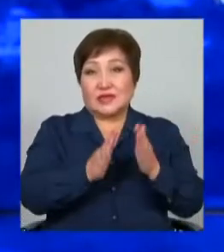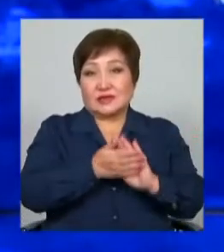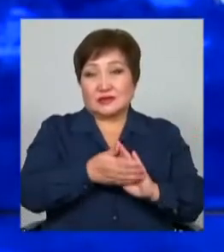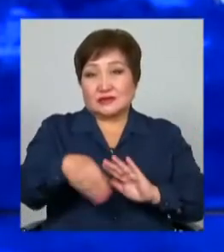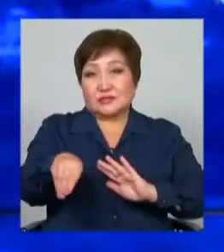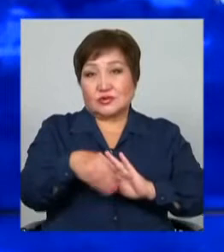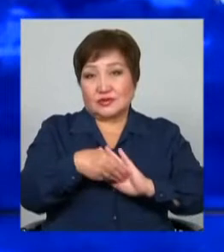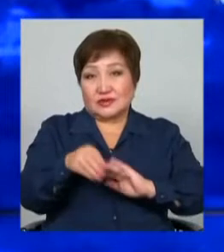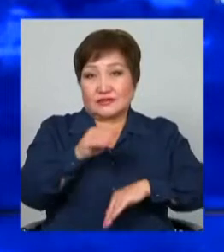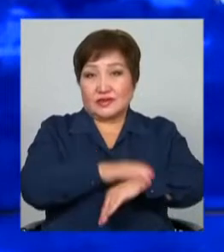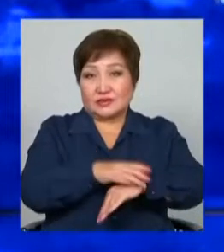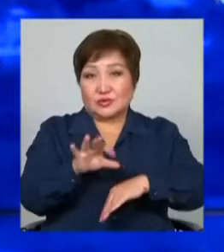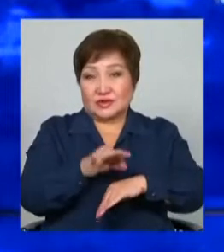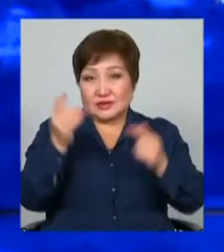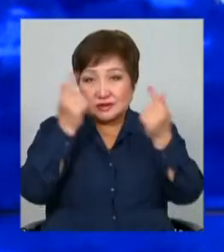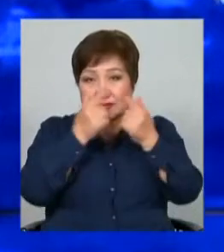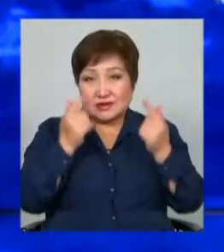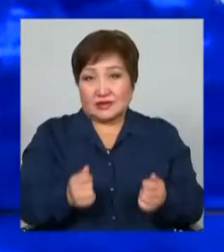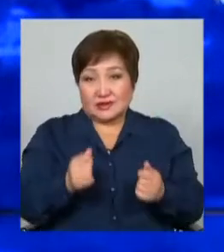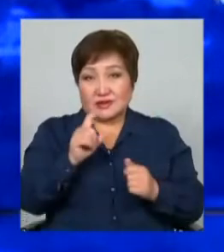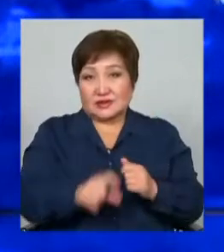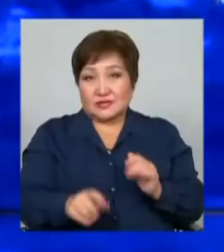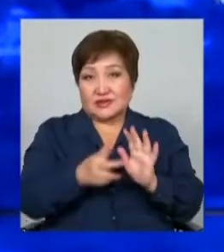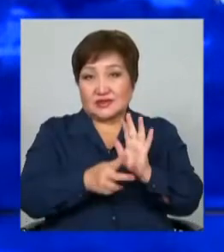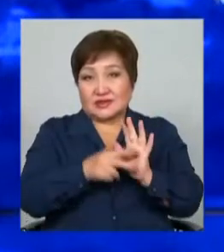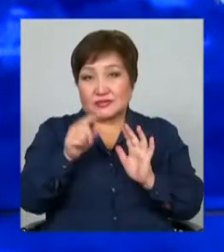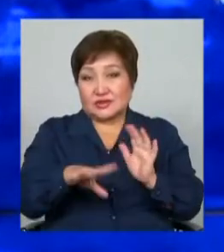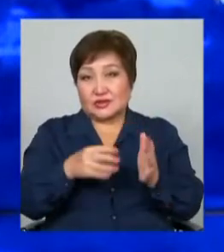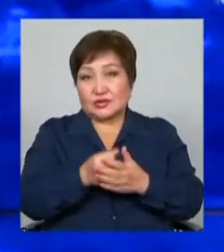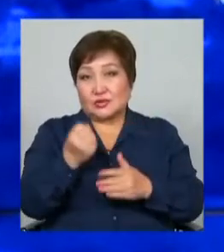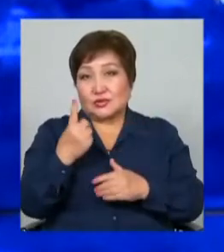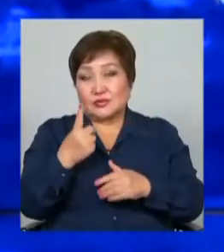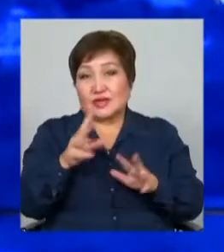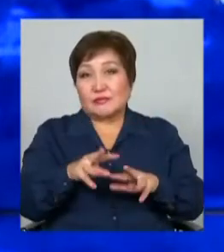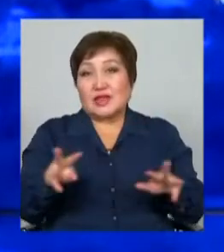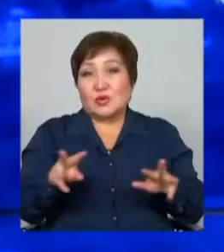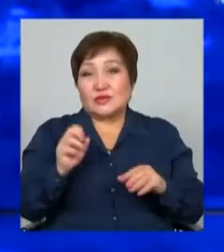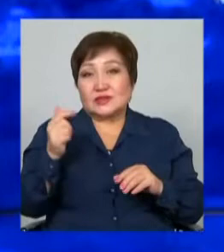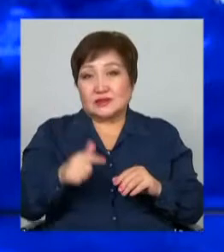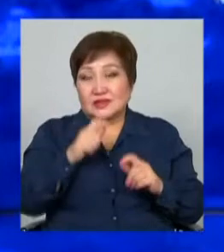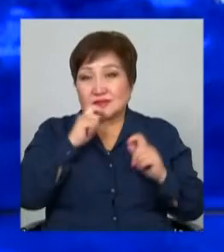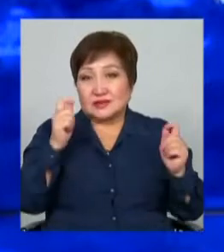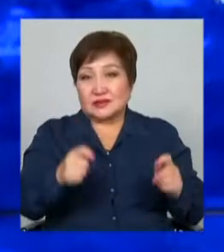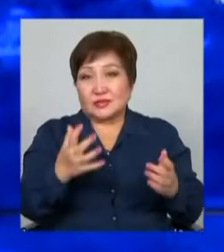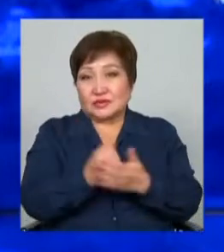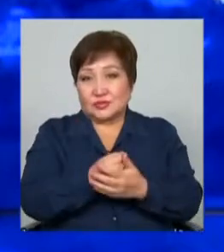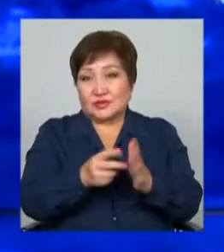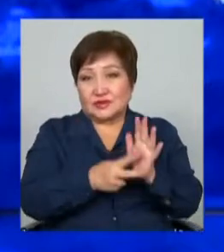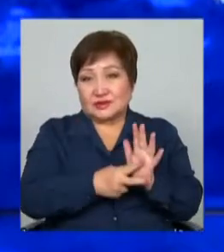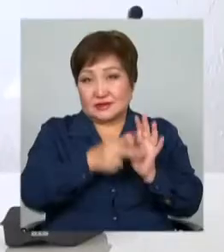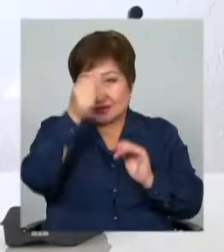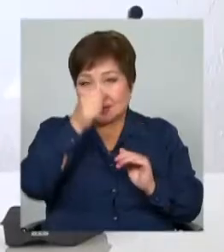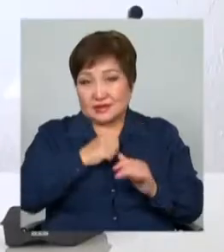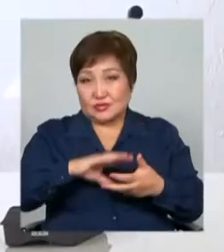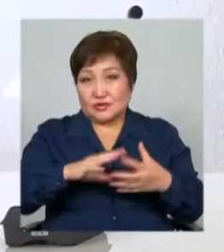фактісі туралы хабарлаған адамдар 80 мың теңгеден 11 миллион теңгеге дейін сыйақыға ие болады. Бұл туралы 8 айдың жұмысын қорытындылаған